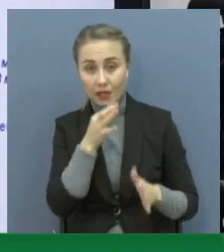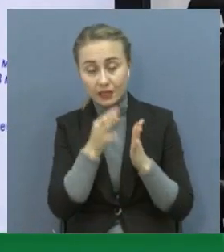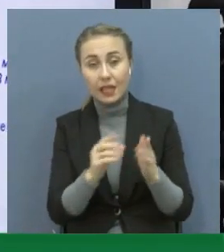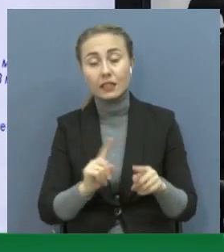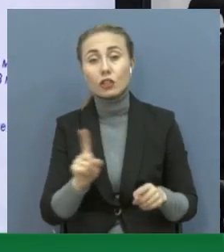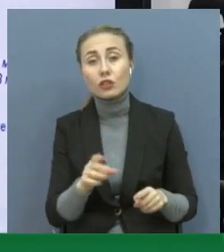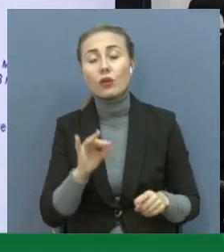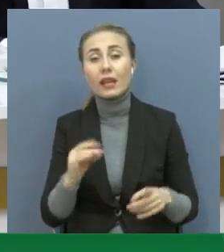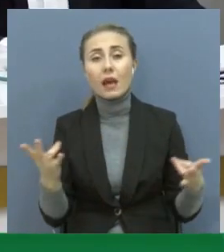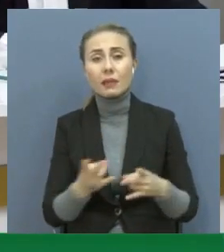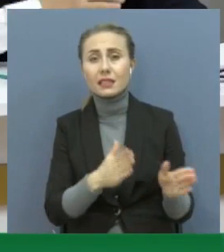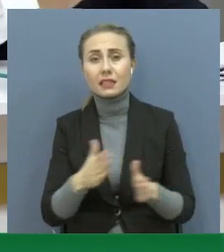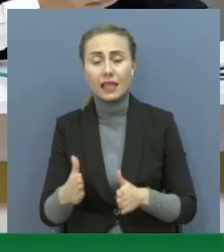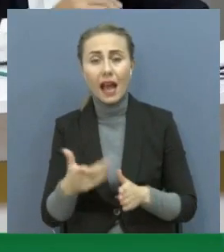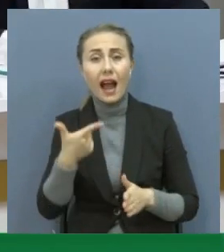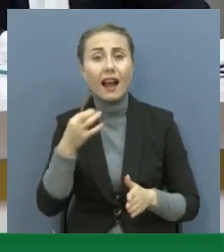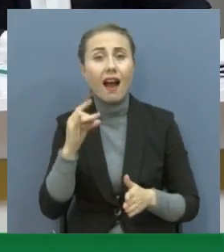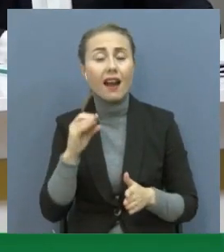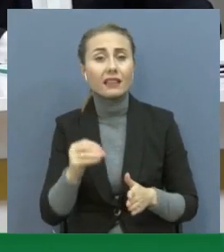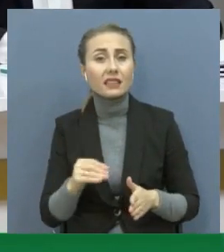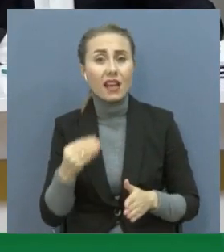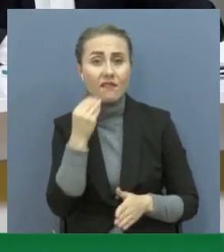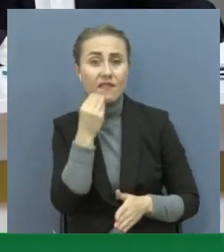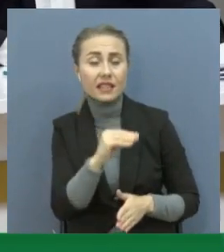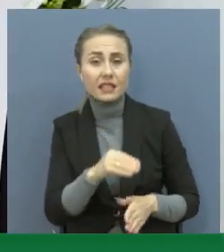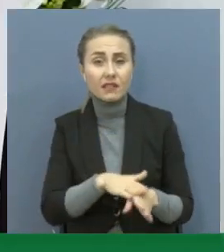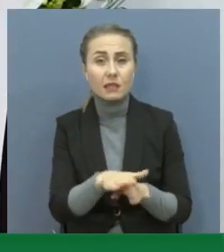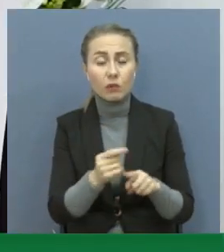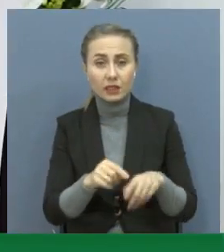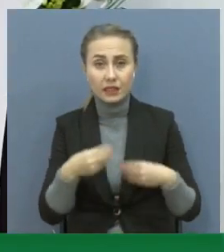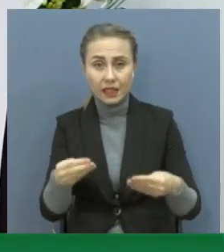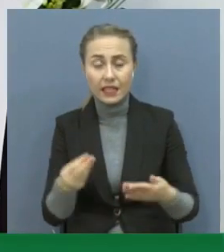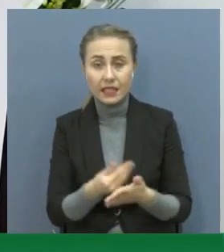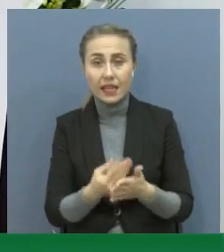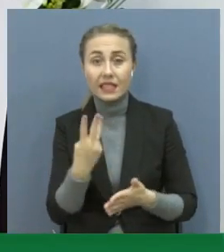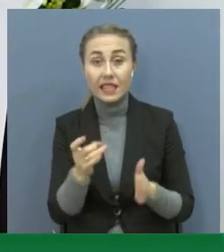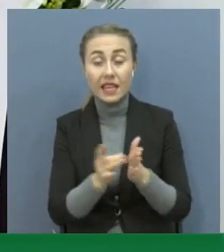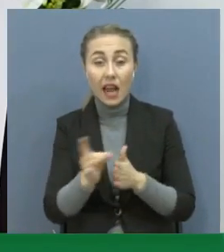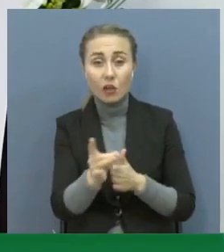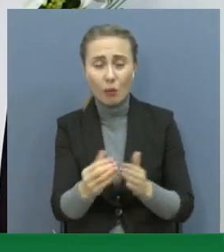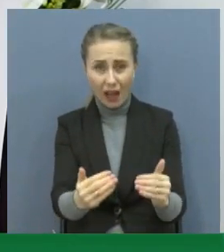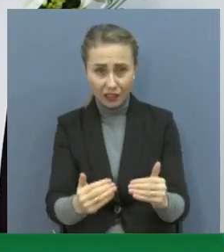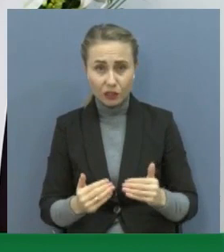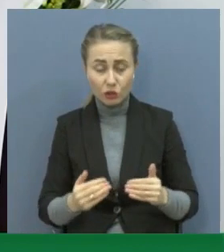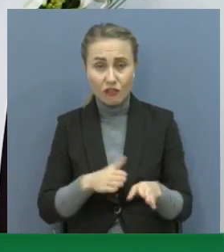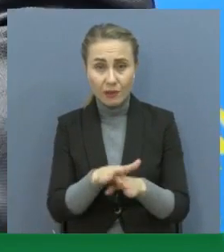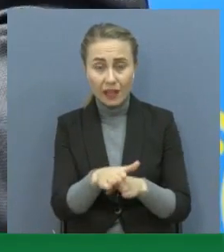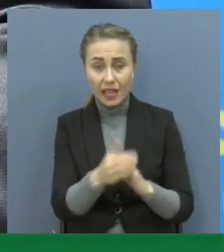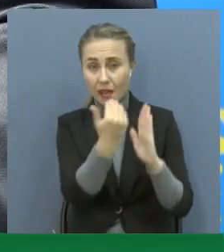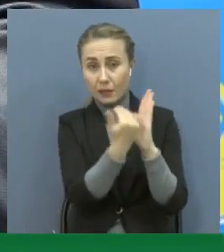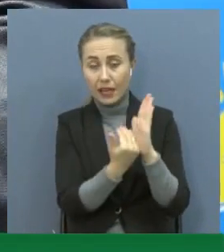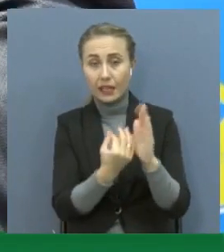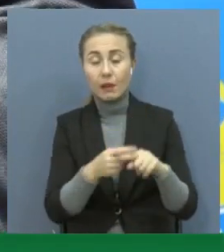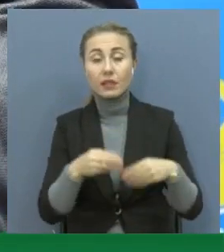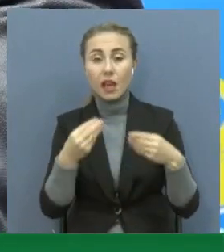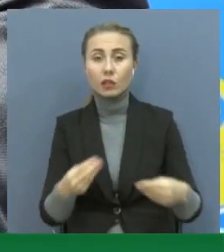что необходима система, гарантирующая эффективное использование выделенных средств. Трем районам, отстающим по выполнению программы,